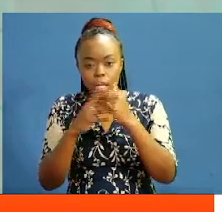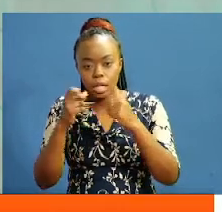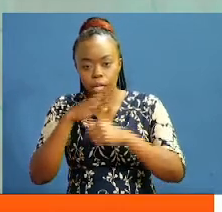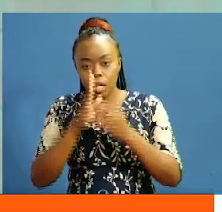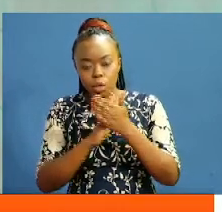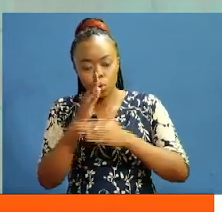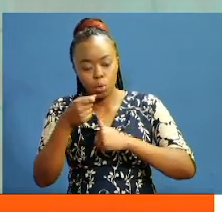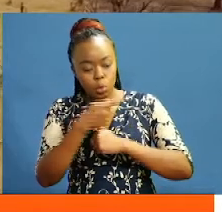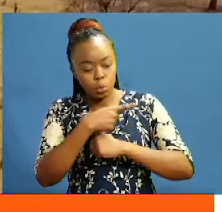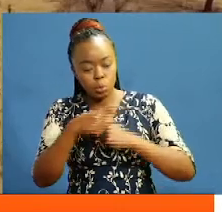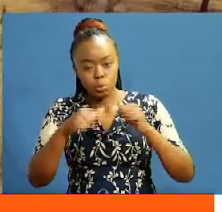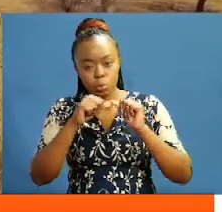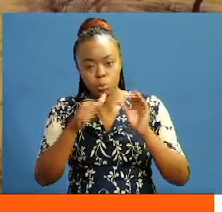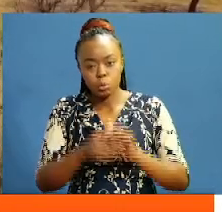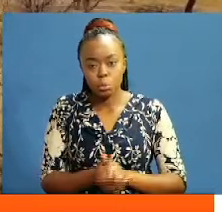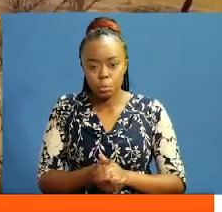mwezi ujao.